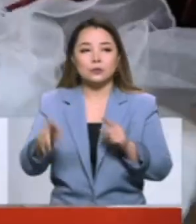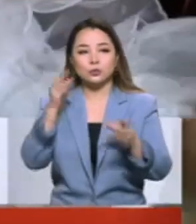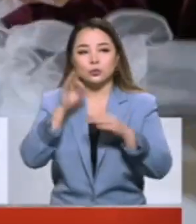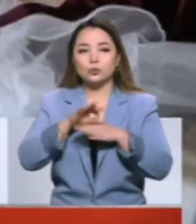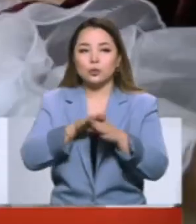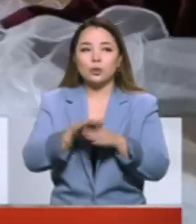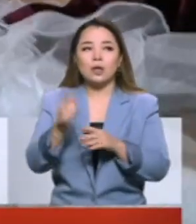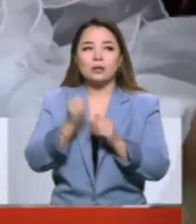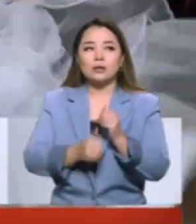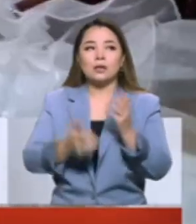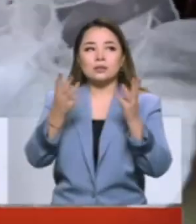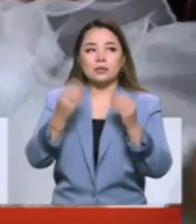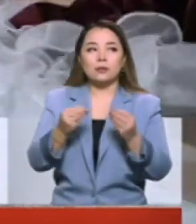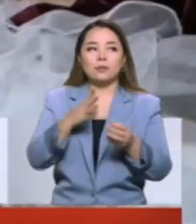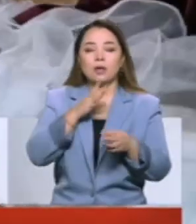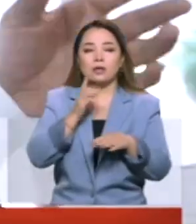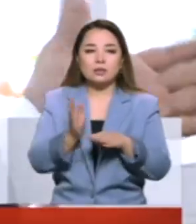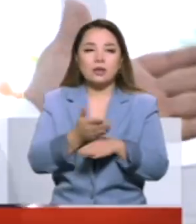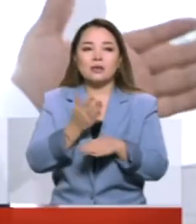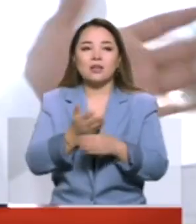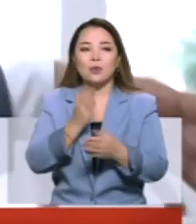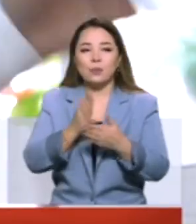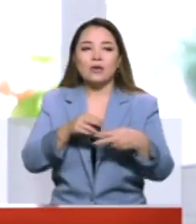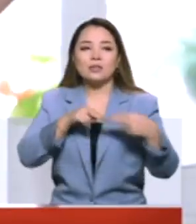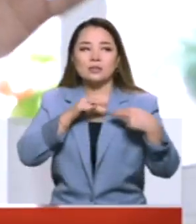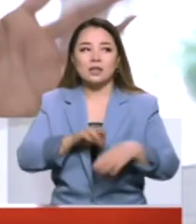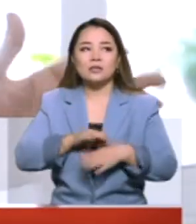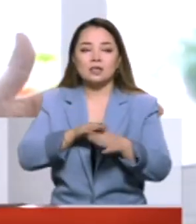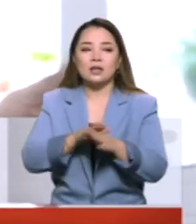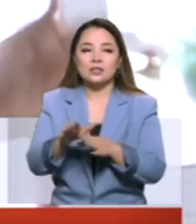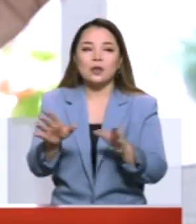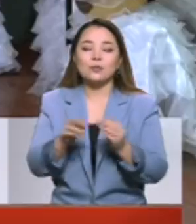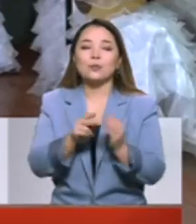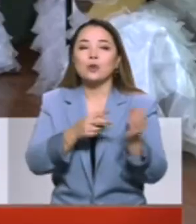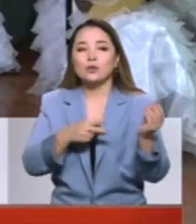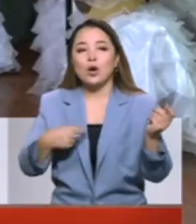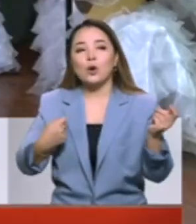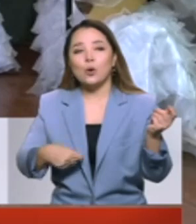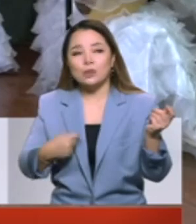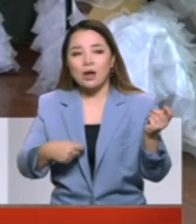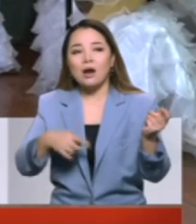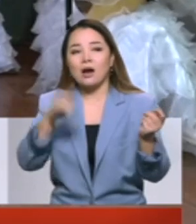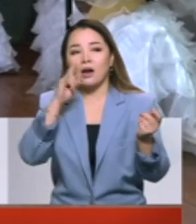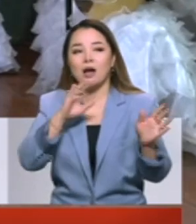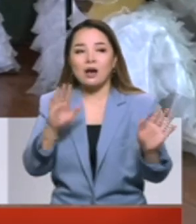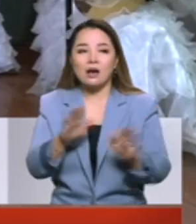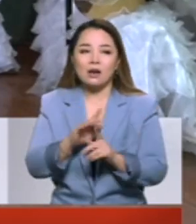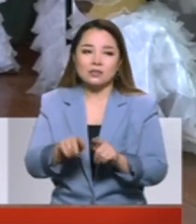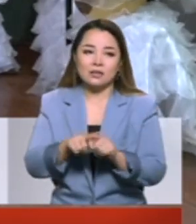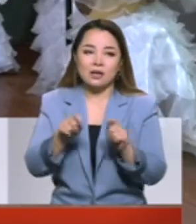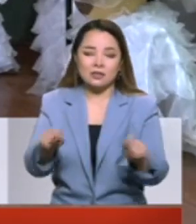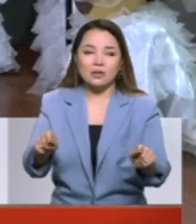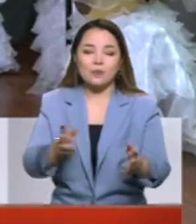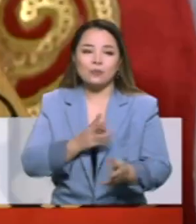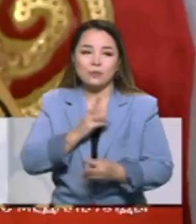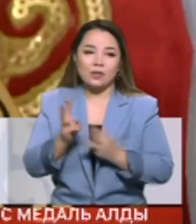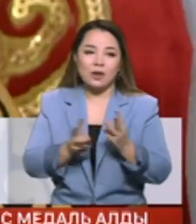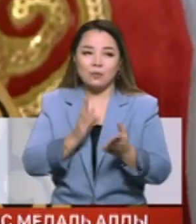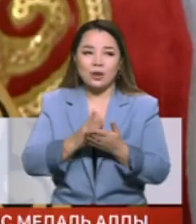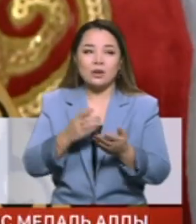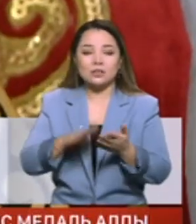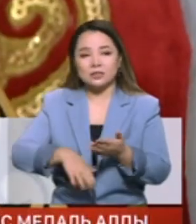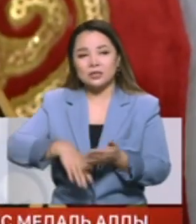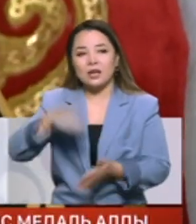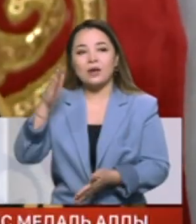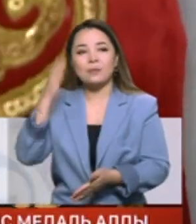жоқ. Күндерді сағаттарды сарп етті. Ақыры еңбек еш кетпей қос ішекті күмбірлетіп, қазақтың әндерін қосыла шырқап жүр. Домбыра тартуды